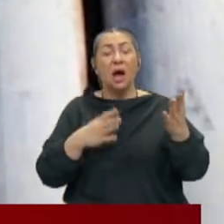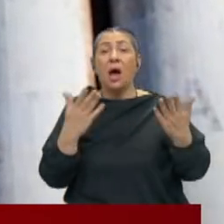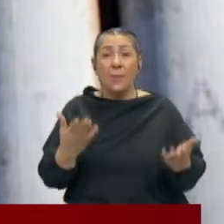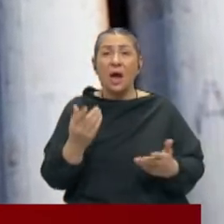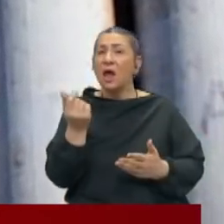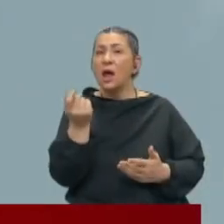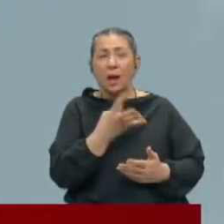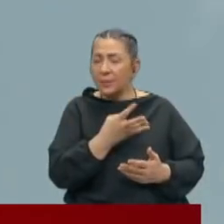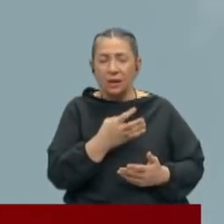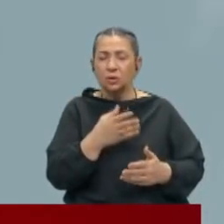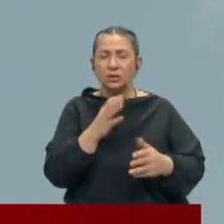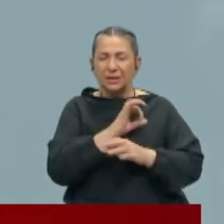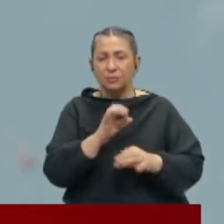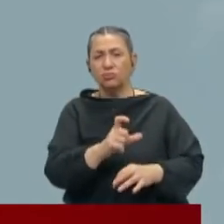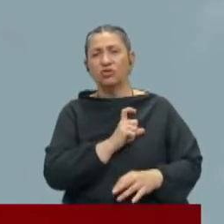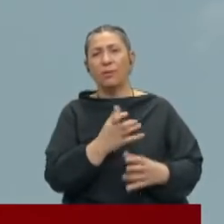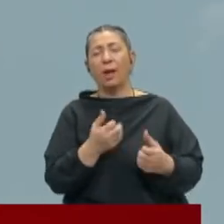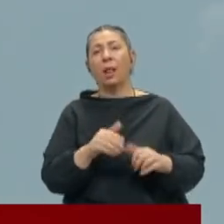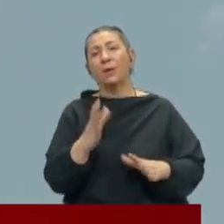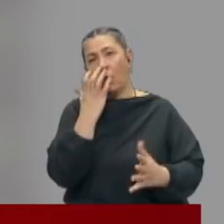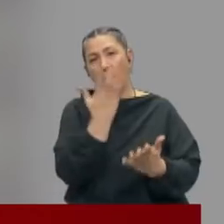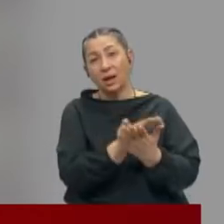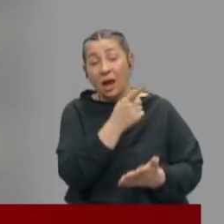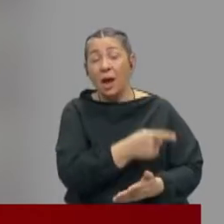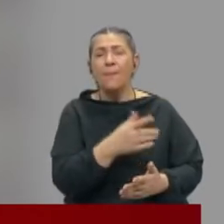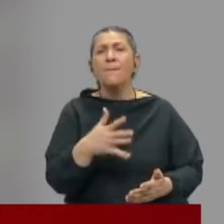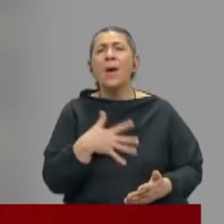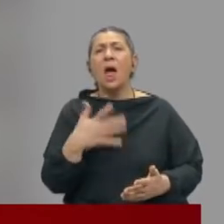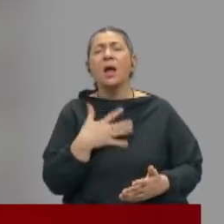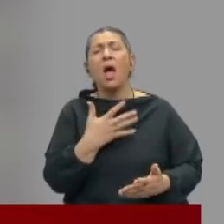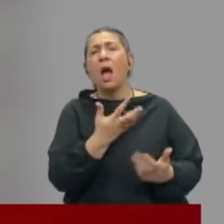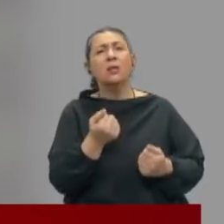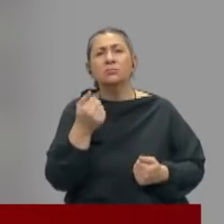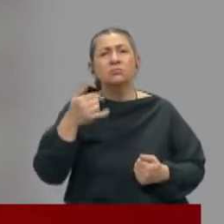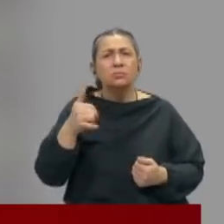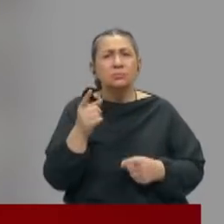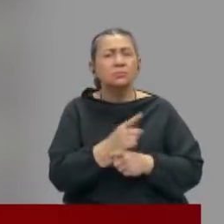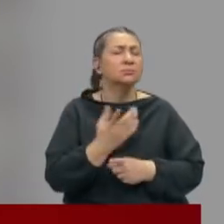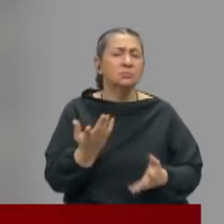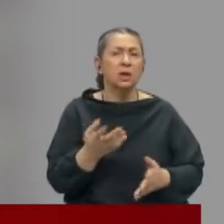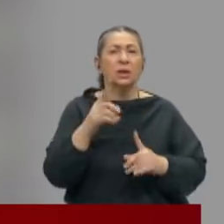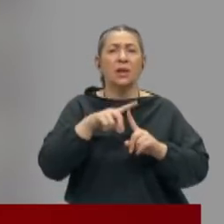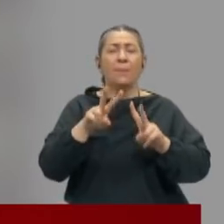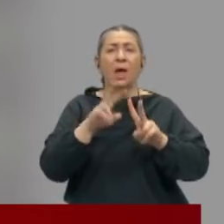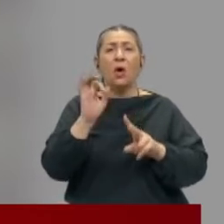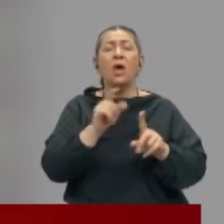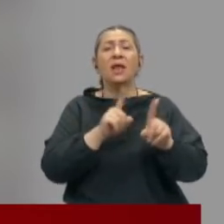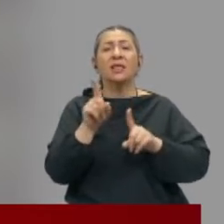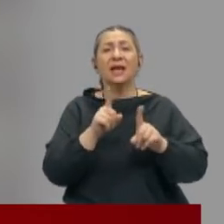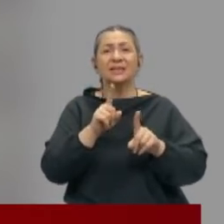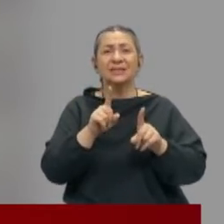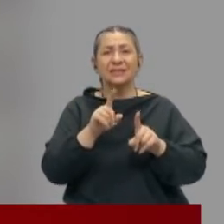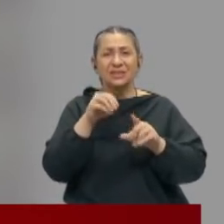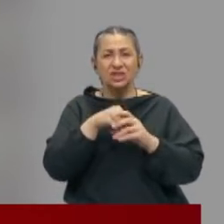Ancak rakamlarla doğrudan yanıt verilmedi önergeye. Merak edilen alım miktarı Toprak Mahsulleri Ofisi'nin internet